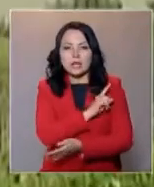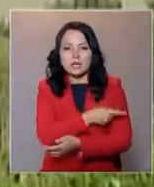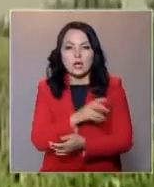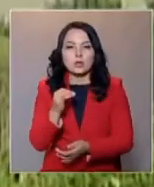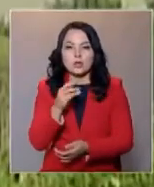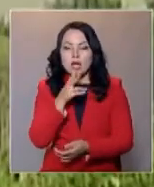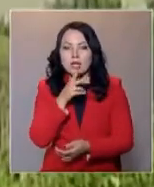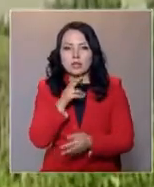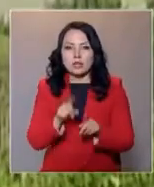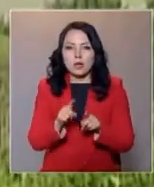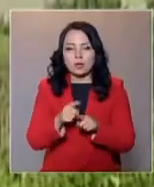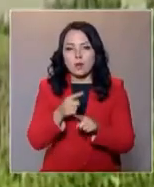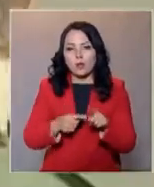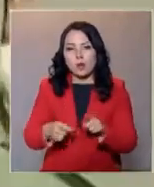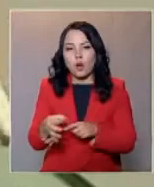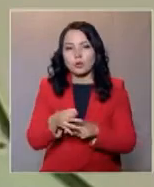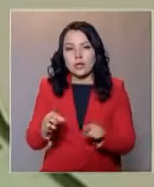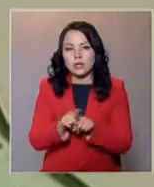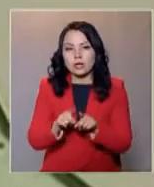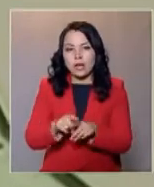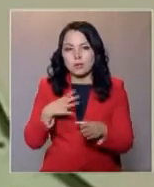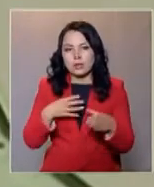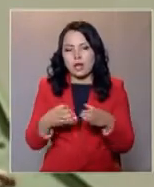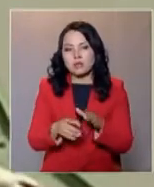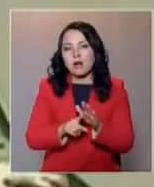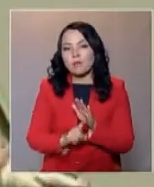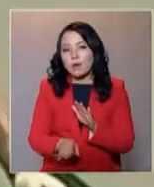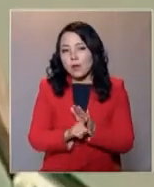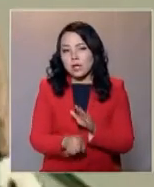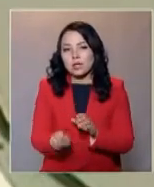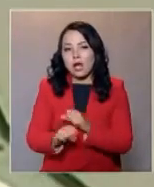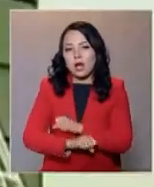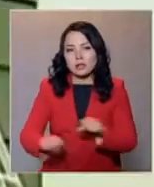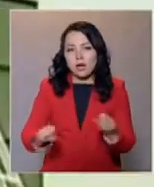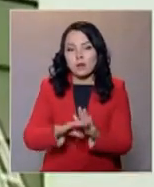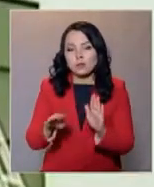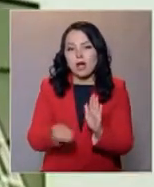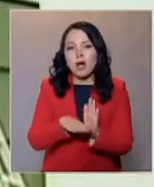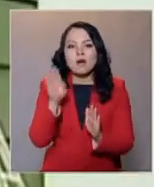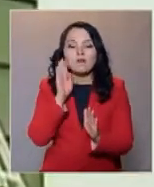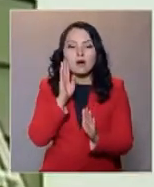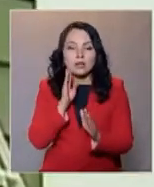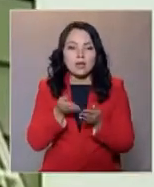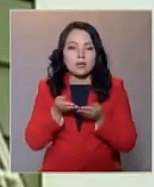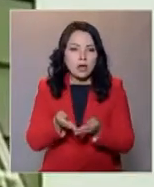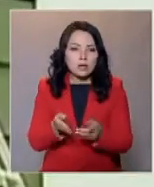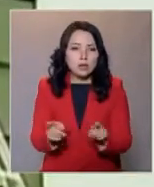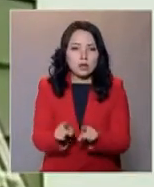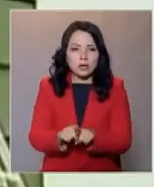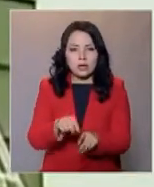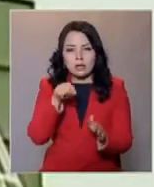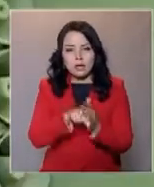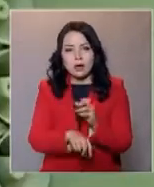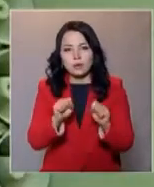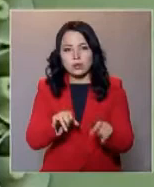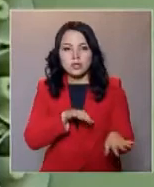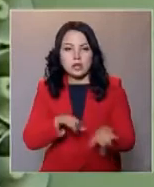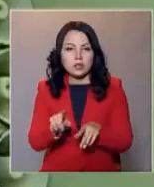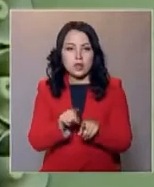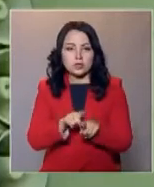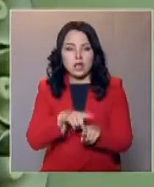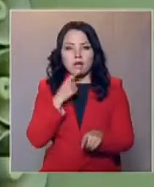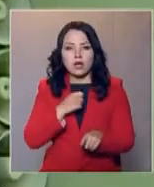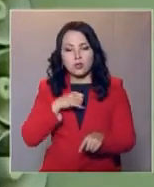корейского полуострова. По данным агентств, речь идет о бомбардировщиках и атомной подводной лодке, которые планируются задействовать в совместных